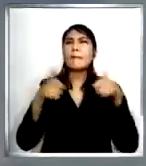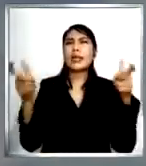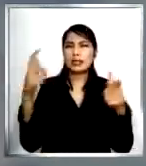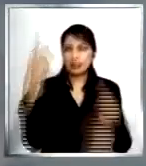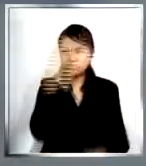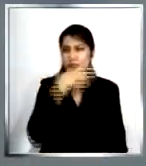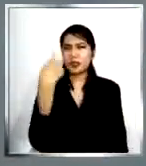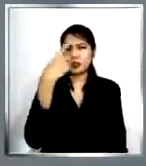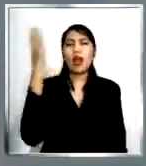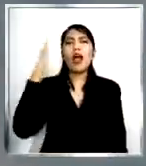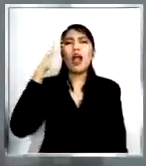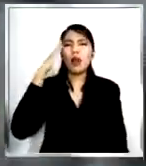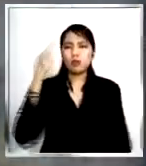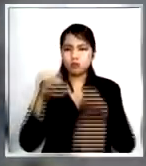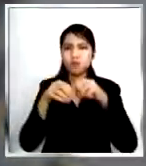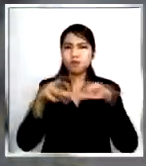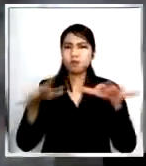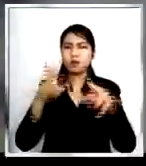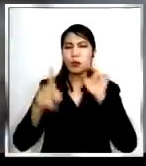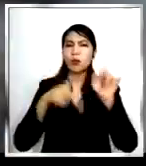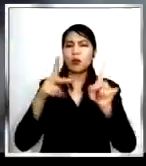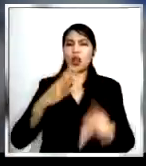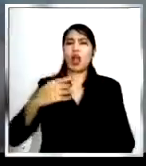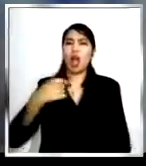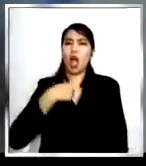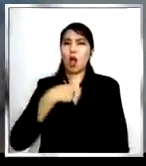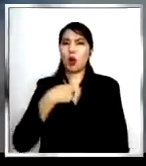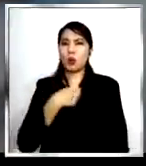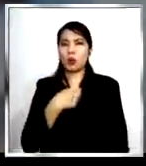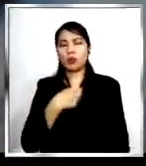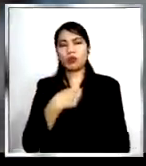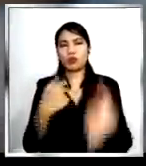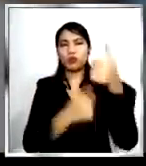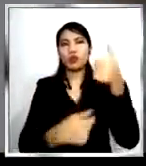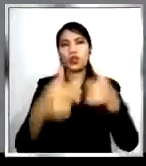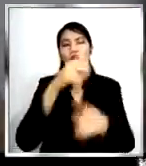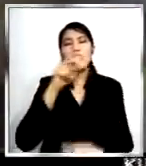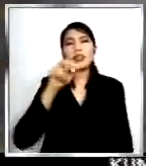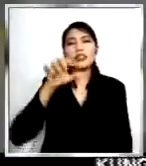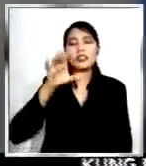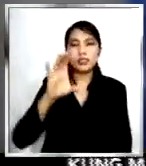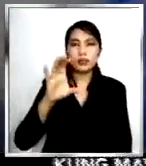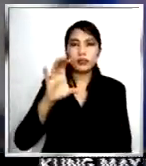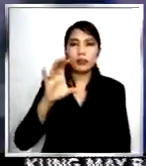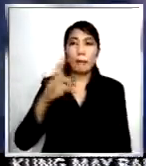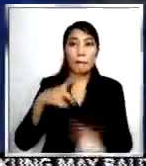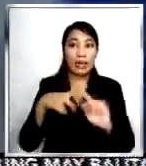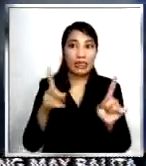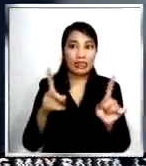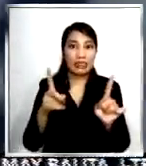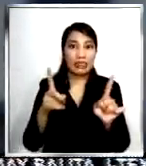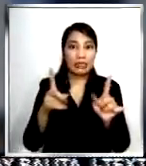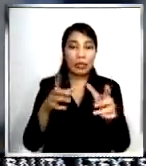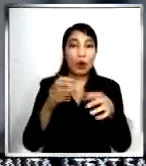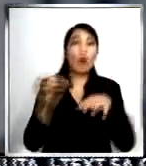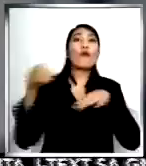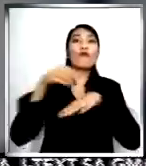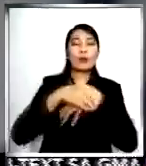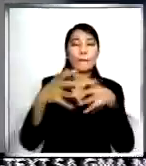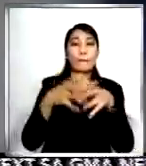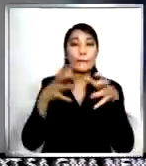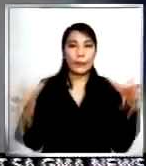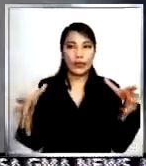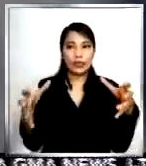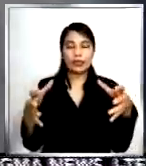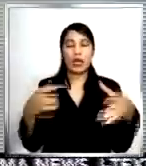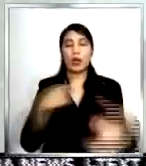NYC. So, siguro po, nasobraan po sa laki. Oo. Masyado nang malaki po yung ating mukha. So, aminado lang po tayo. Rumingin po tayo